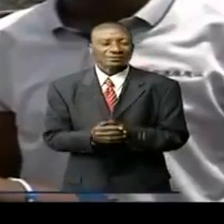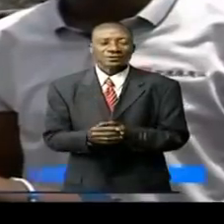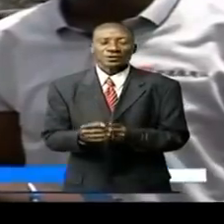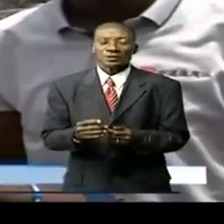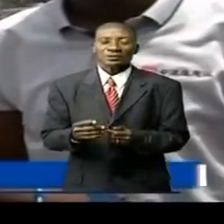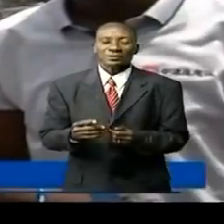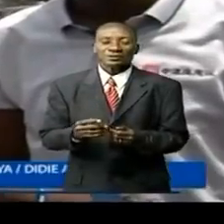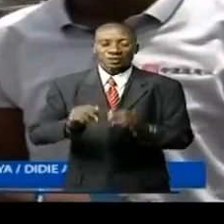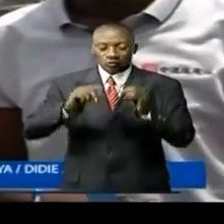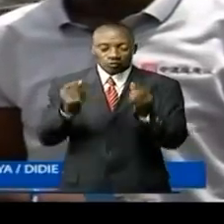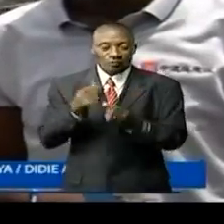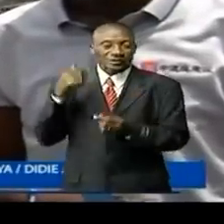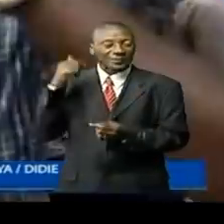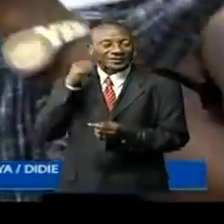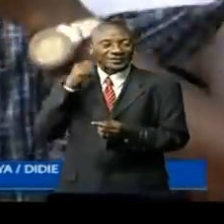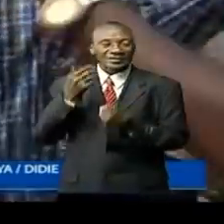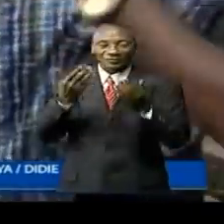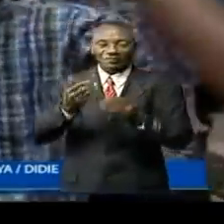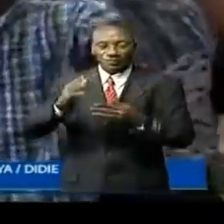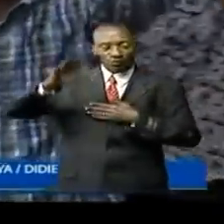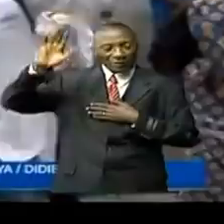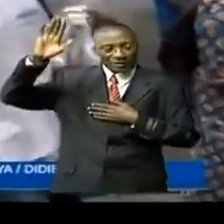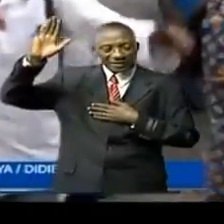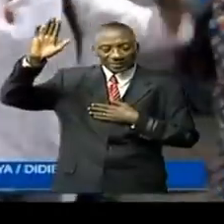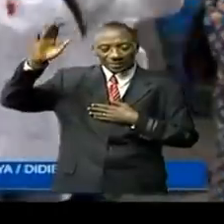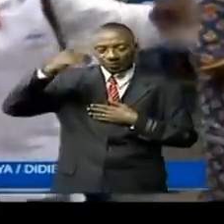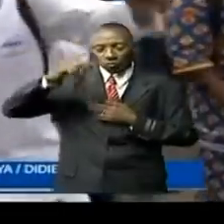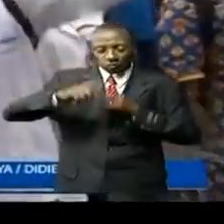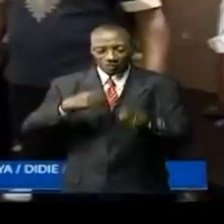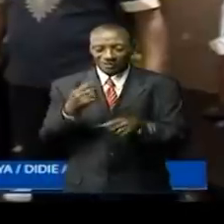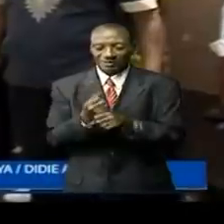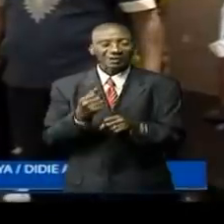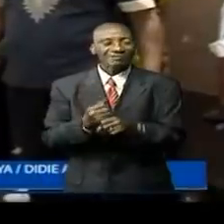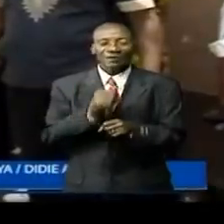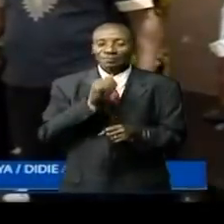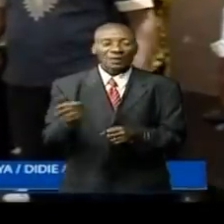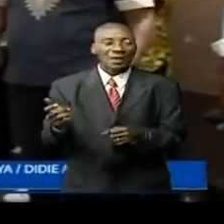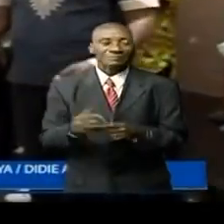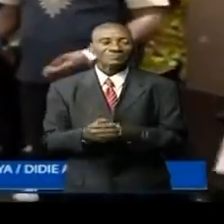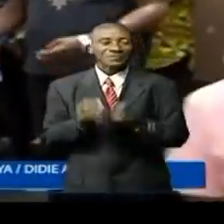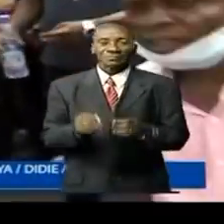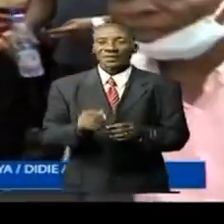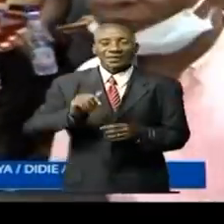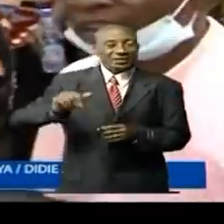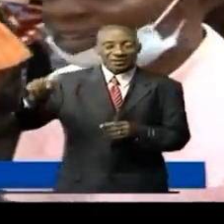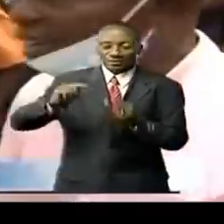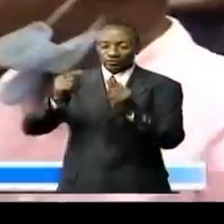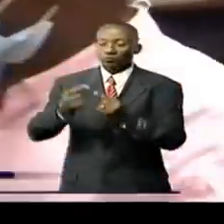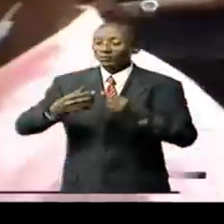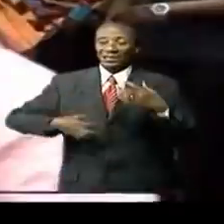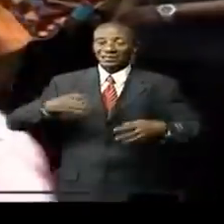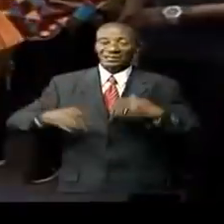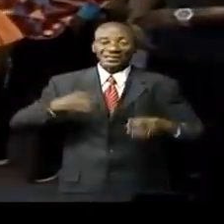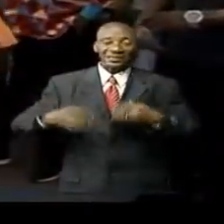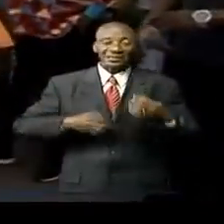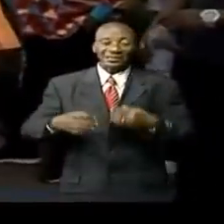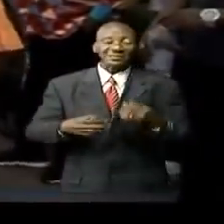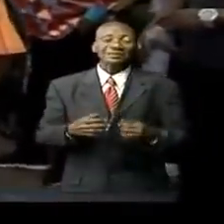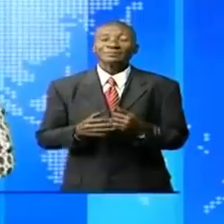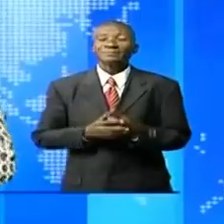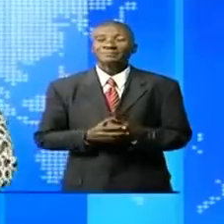voulu se prononcer sur cette affaire. La porte a été hermétiquement fermée au chevalier de la plume. Un dossier à